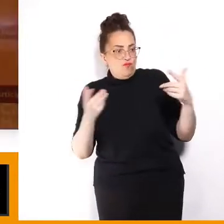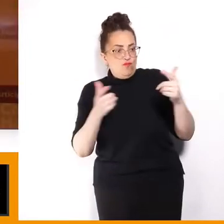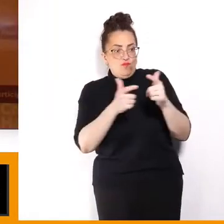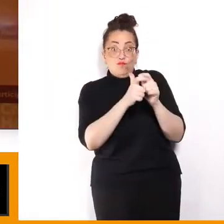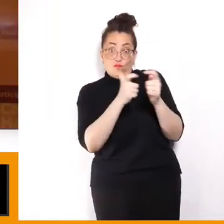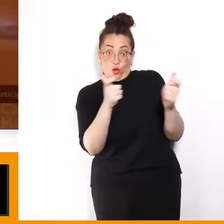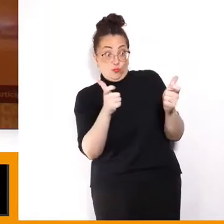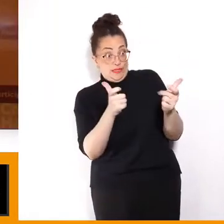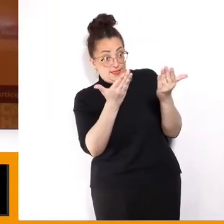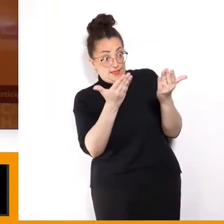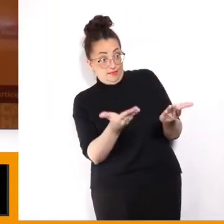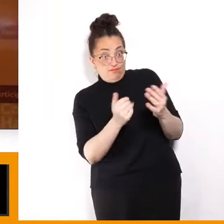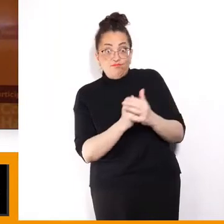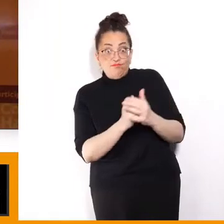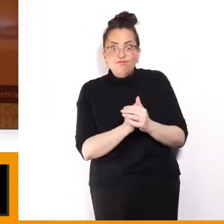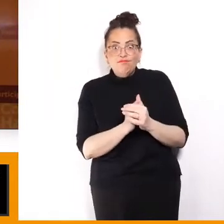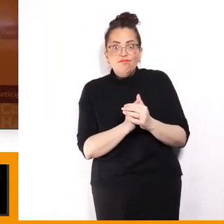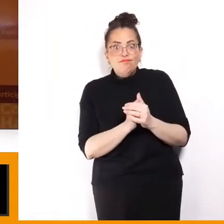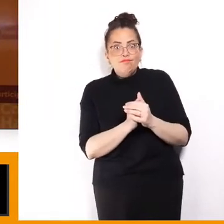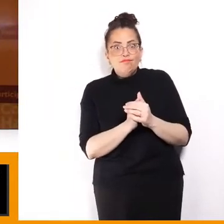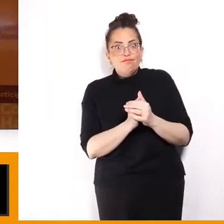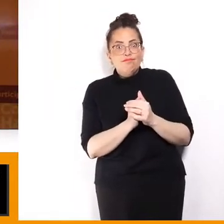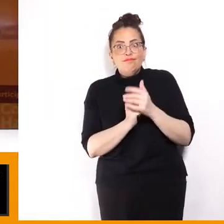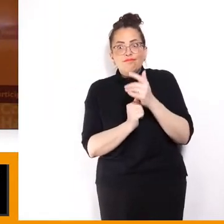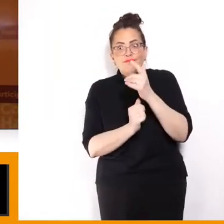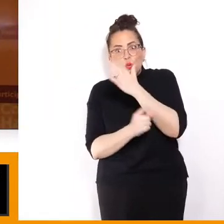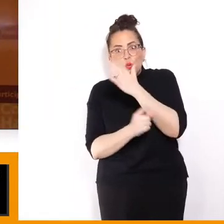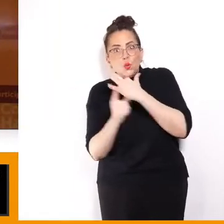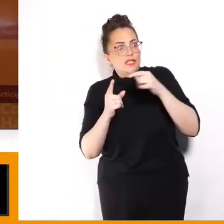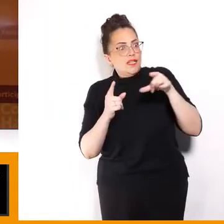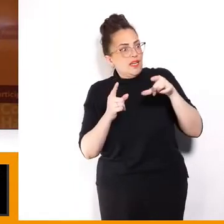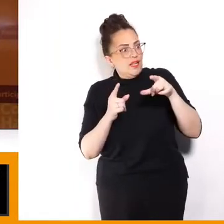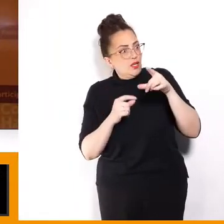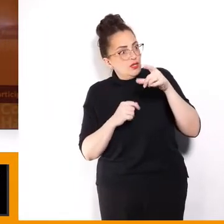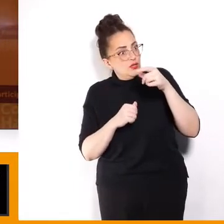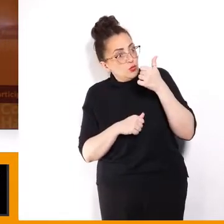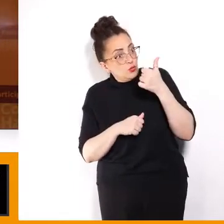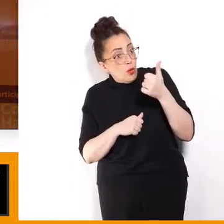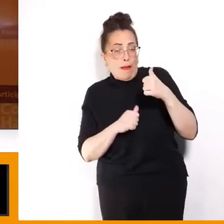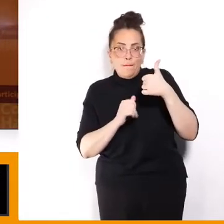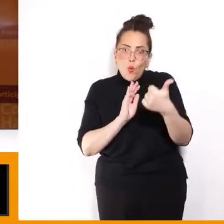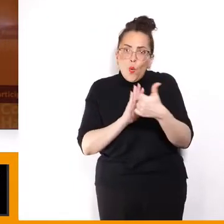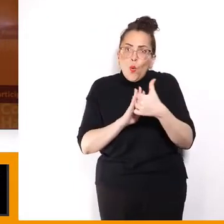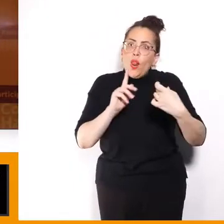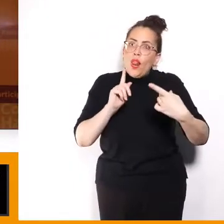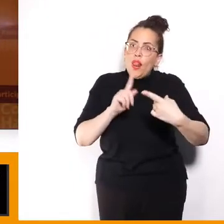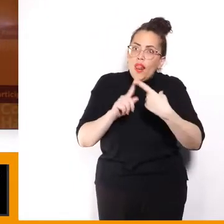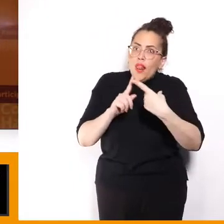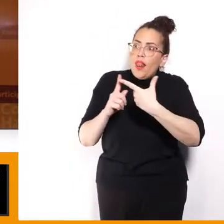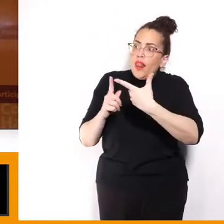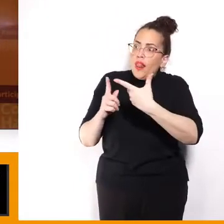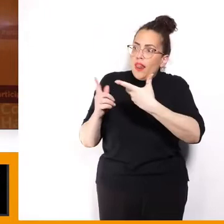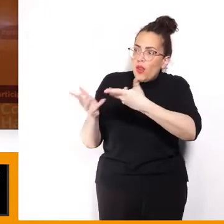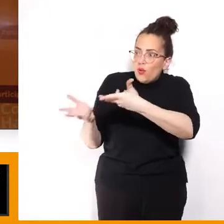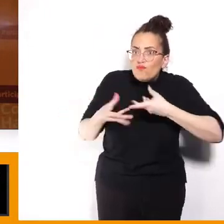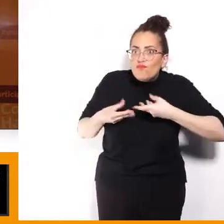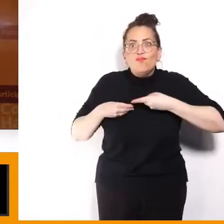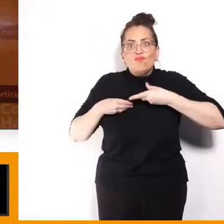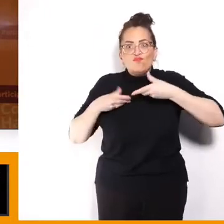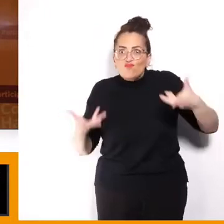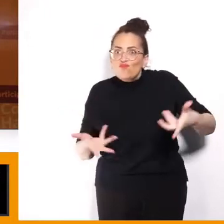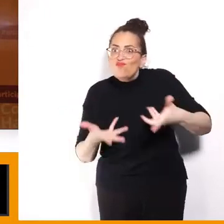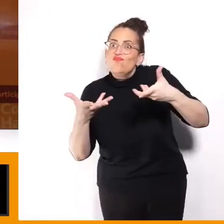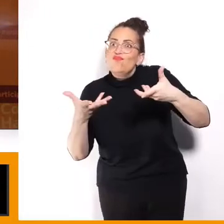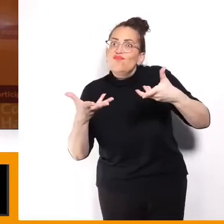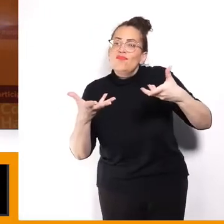qu'entreprise à gérer à cette notion de vie de société, hein, et les débats sur les entreprises avec un objectif social, comment